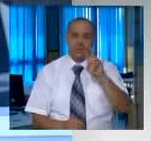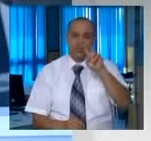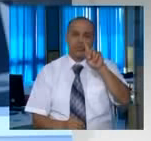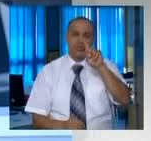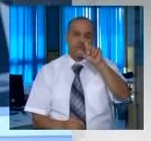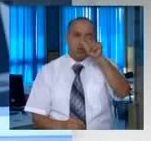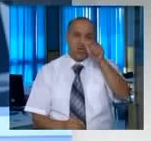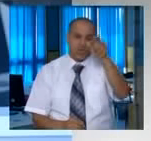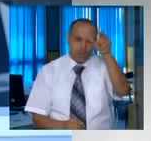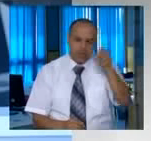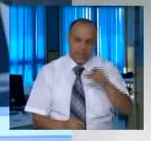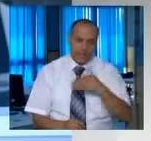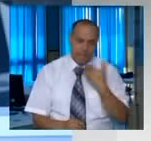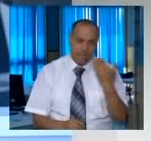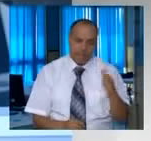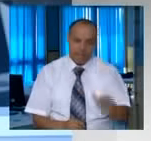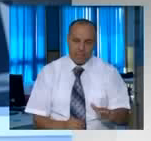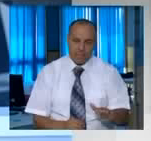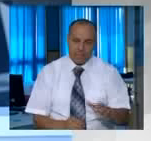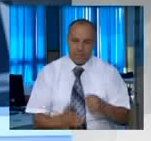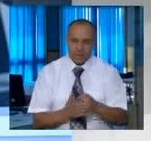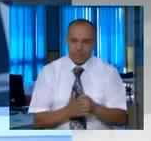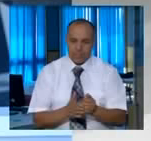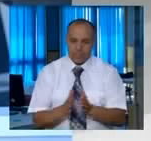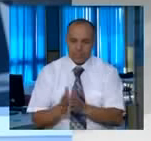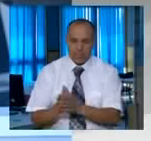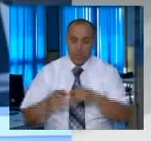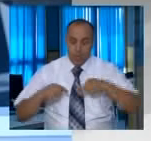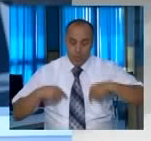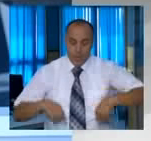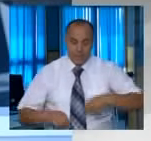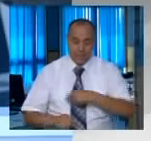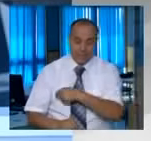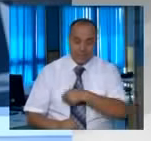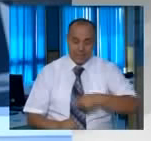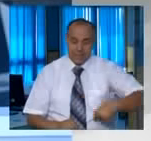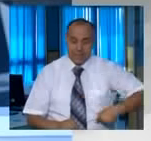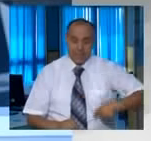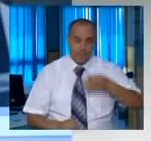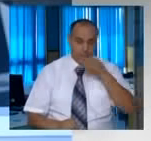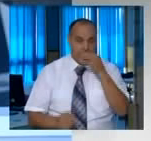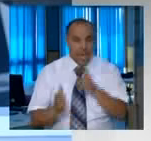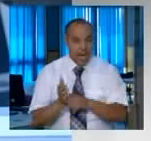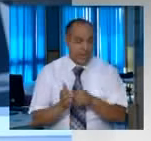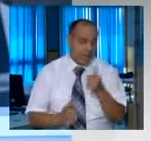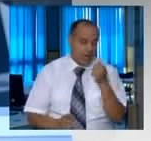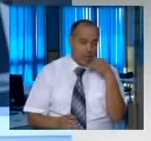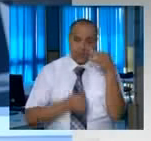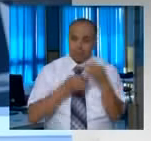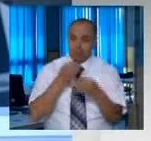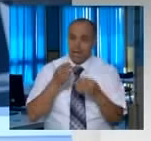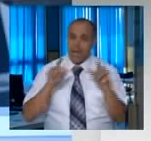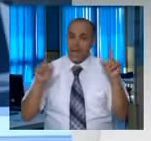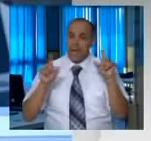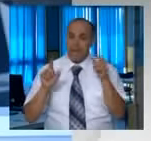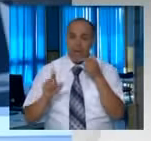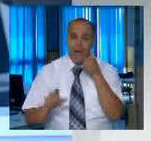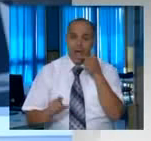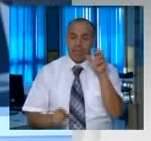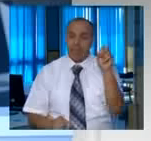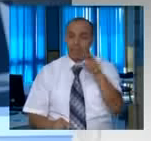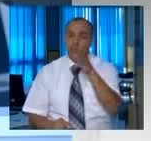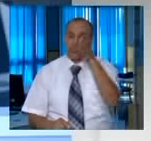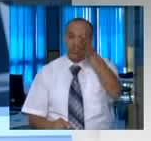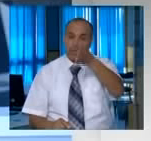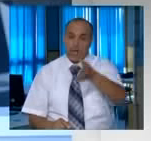حالة وفاة. وكان وزير الداخلية الهادي مجدوب أكد أمس في تصريح إعلامي على هامش زيارة